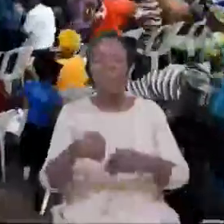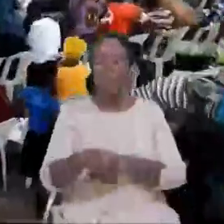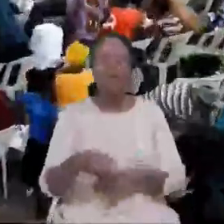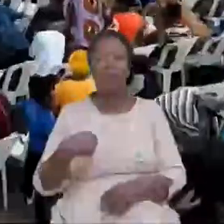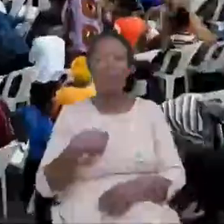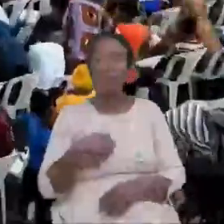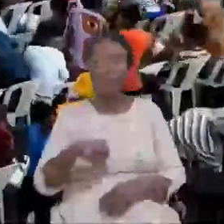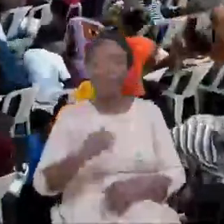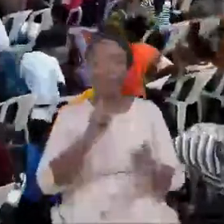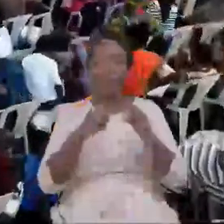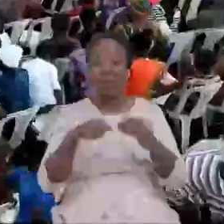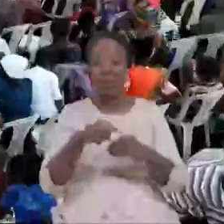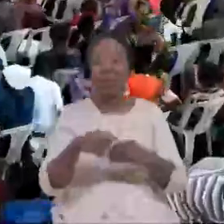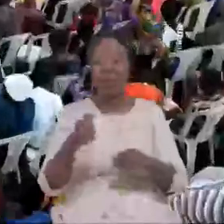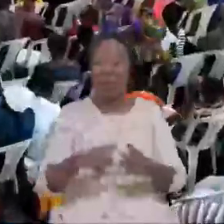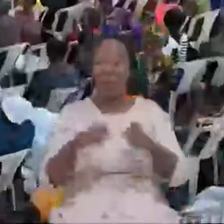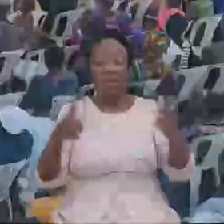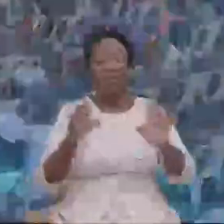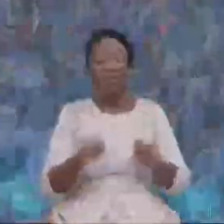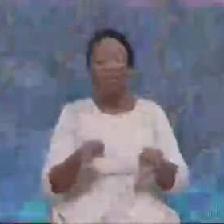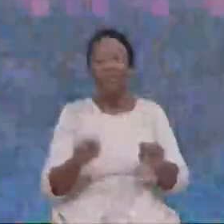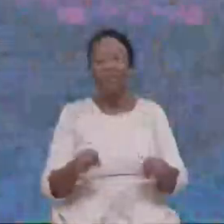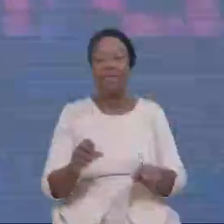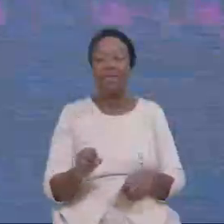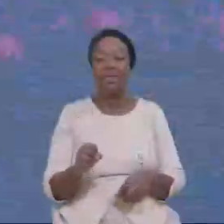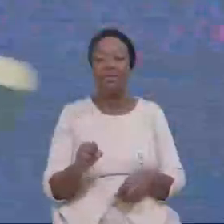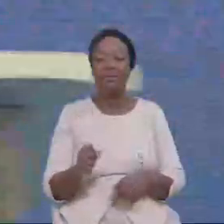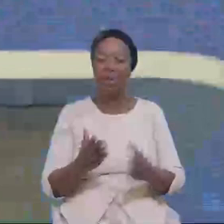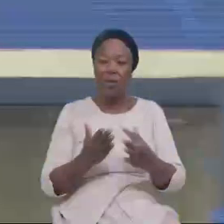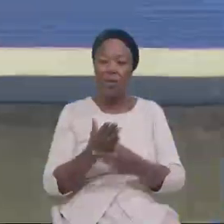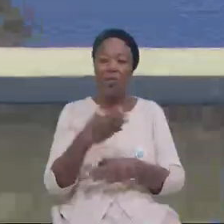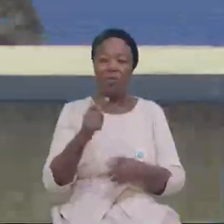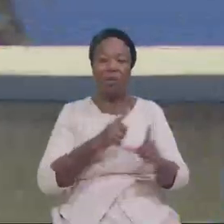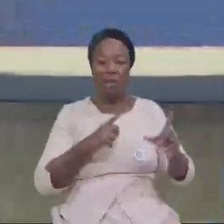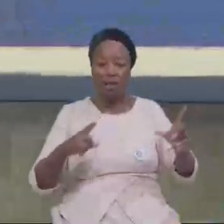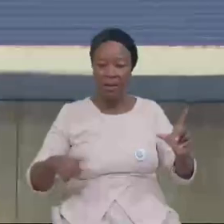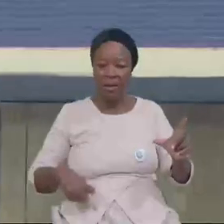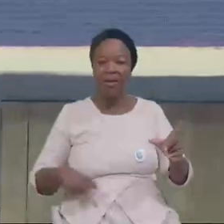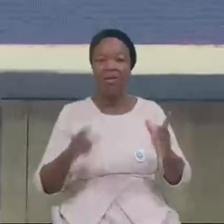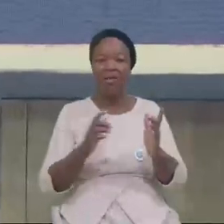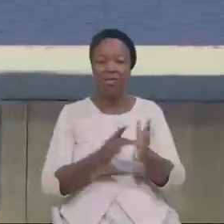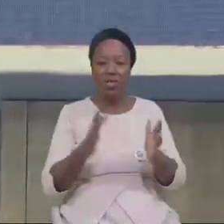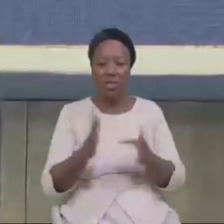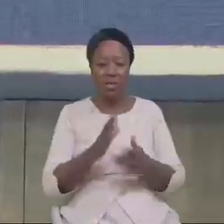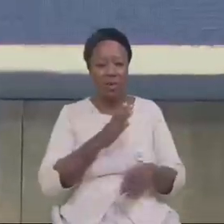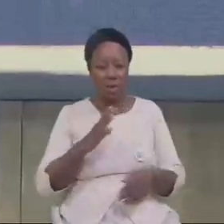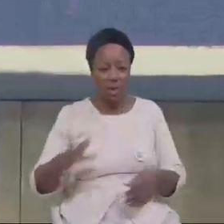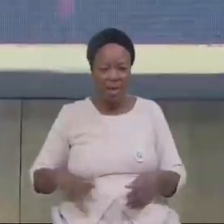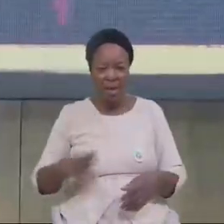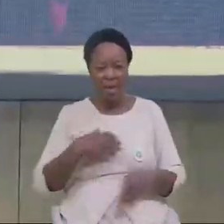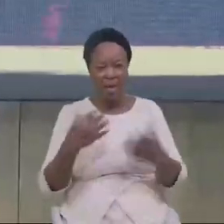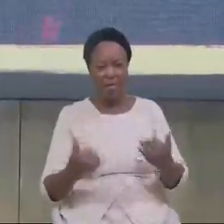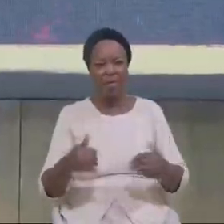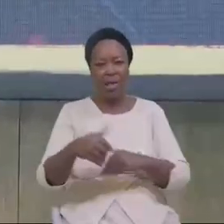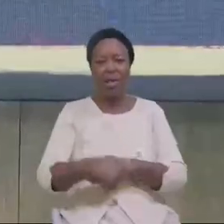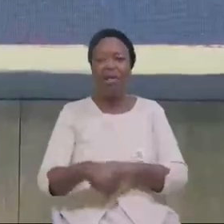Nous parlons de grandes possibilités. Par le Seigneur Jésus-Christ. Et ce soir,